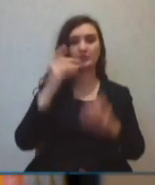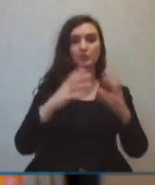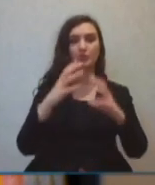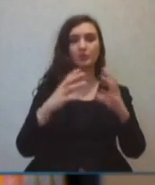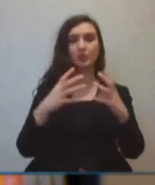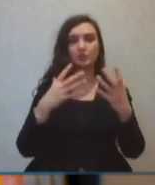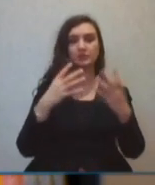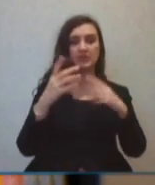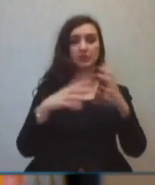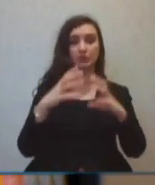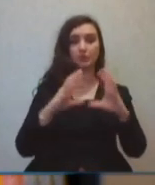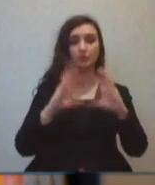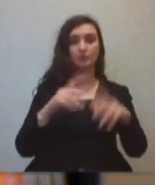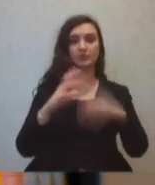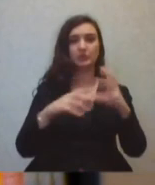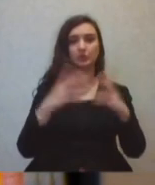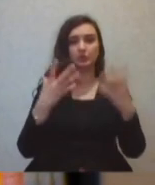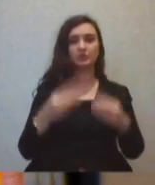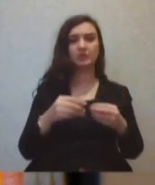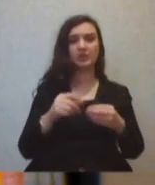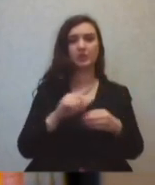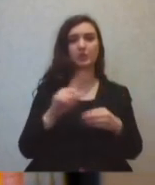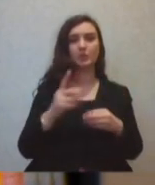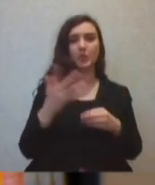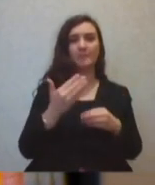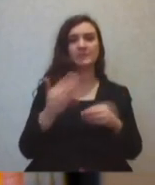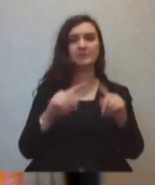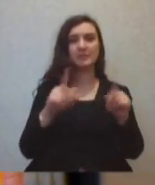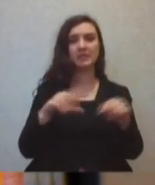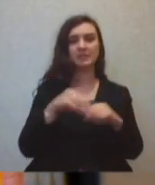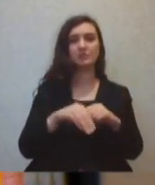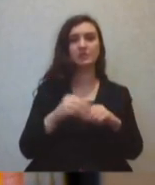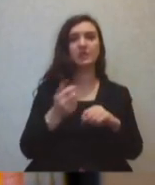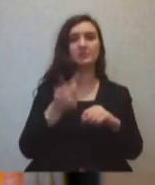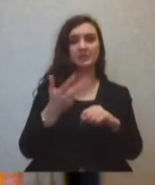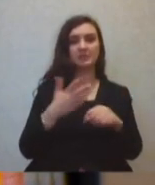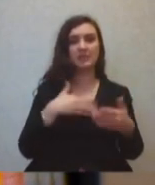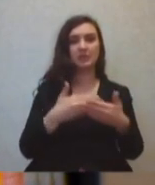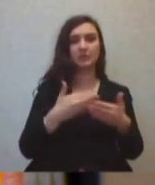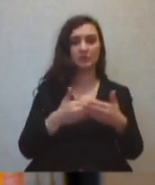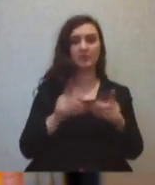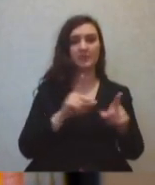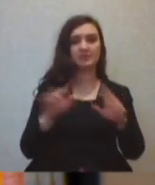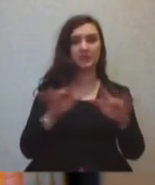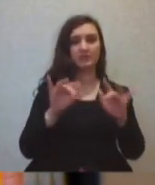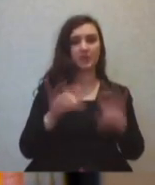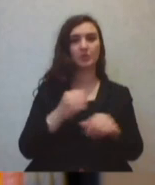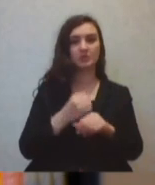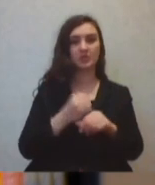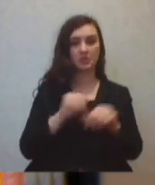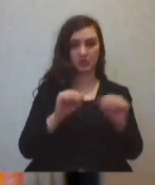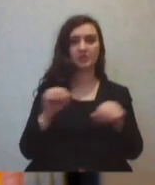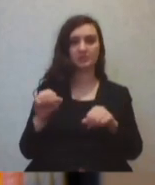დღე, საერთაშორისო დღე, რომლის ფარგლებშიც რამდენიმე აქტივობა მაინც განვახორციელეთ,